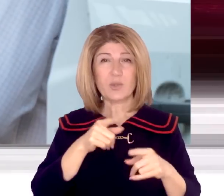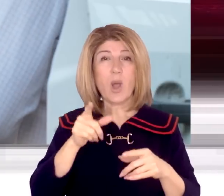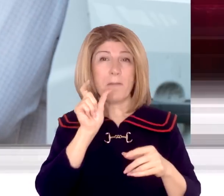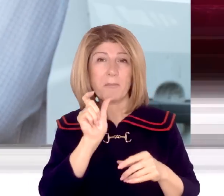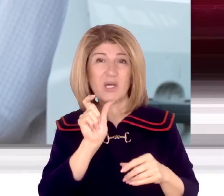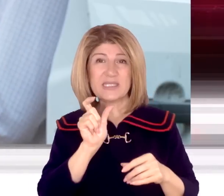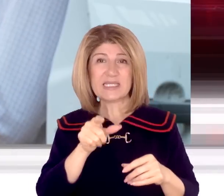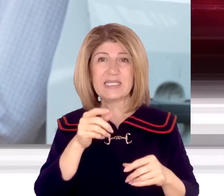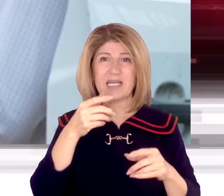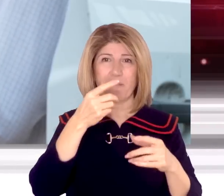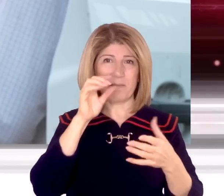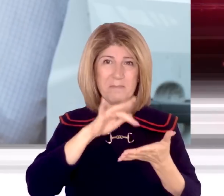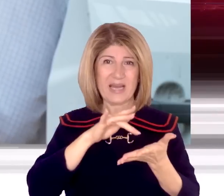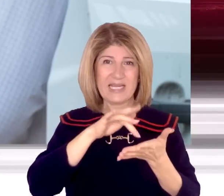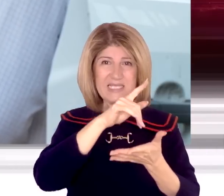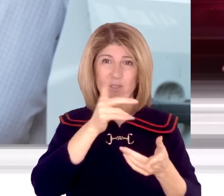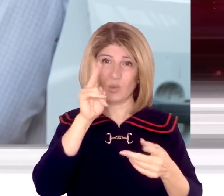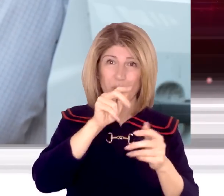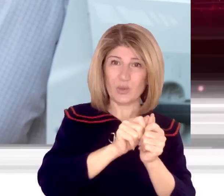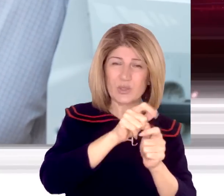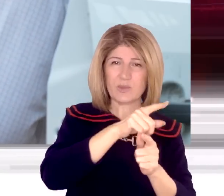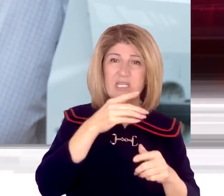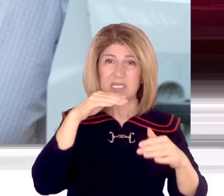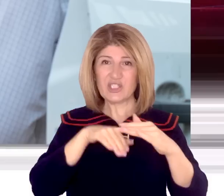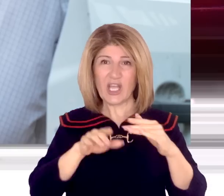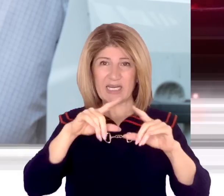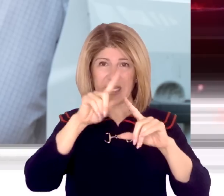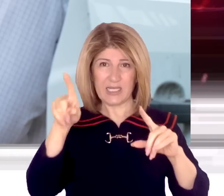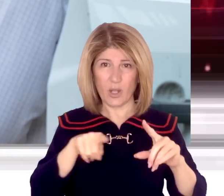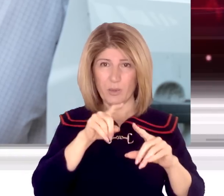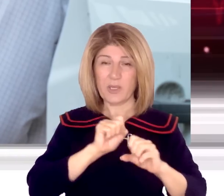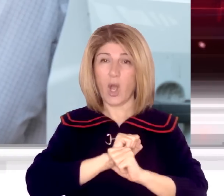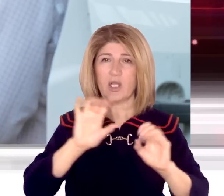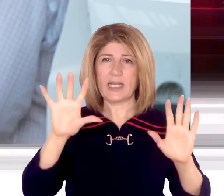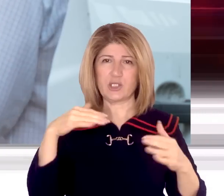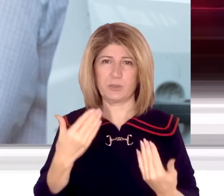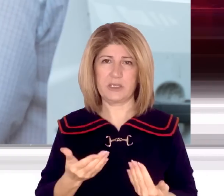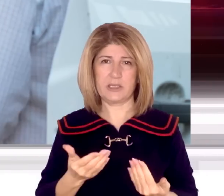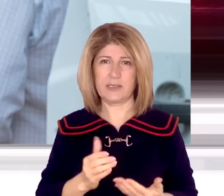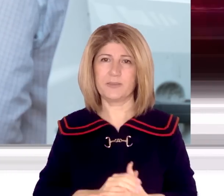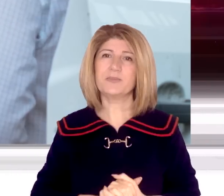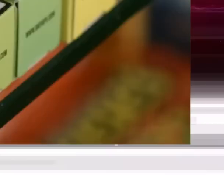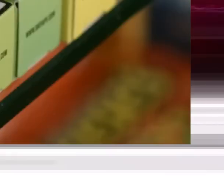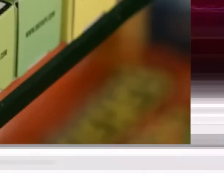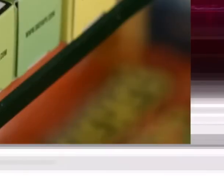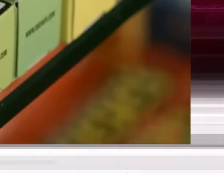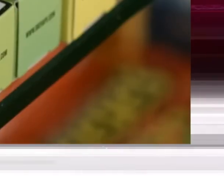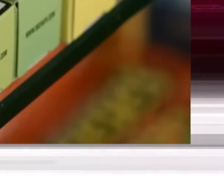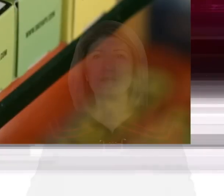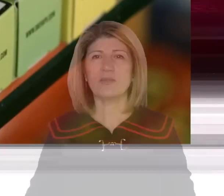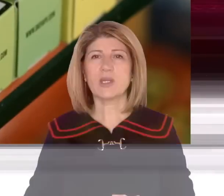نیست. همینطور اگه باتری در مراکز بازیافت زیر چرخ کامیون بره، احتمال آتش سوزی است.